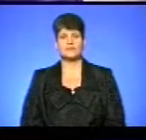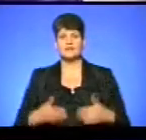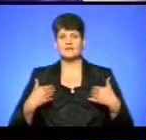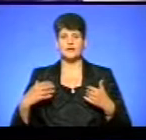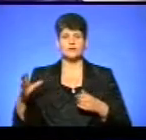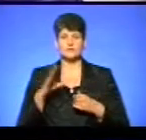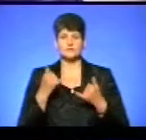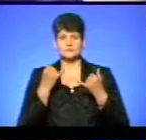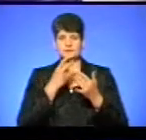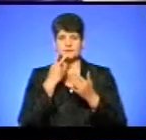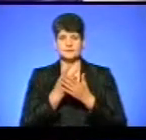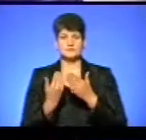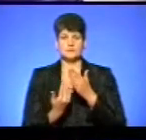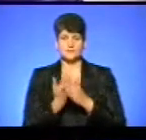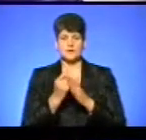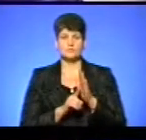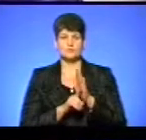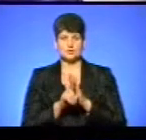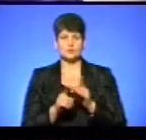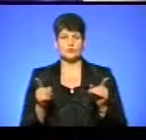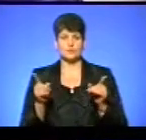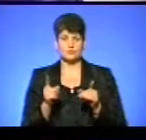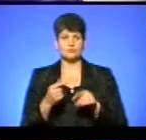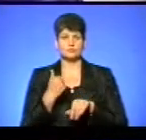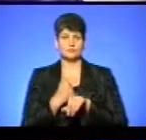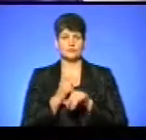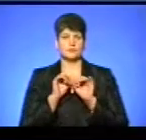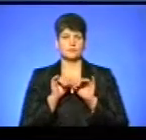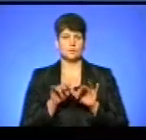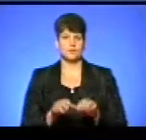Вітаю всіх, хто зараз з нами. В ефірі новини. Спочатку коротко про головні події.